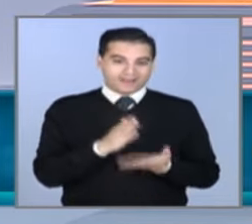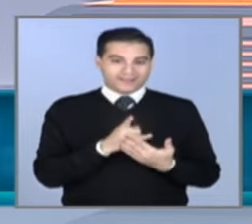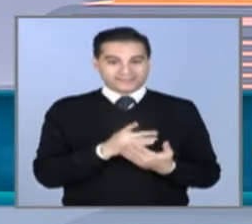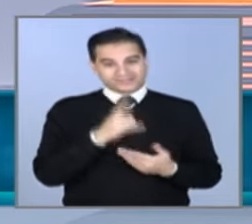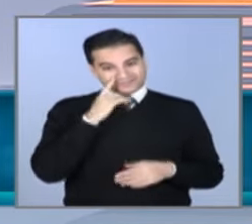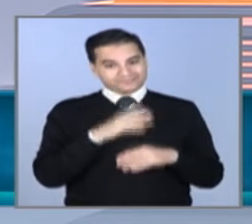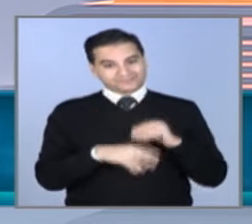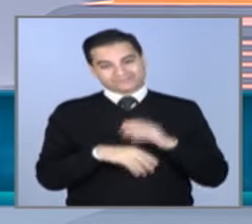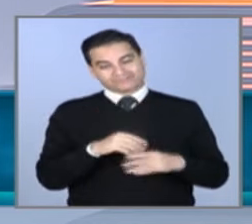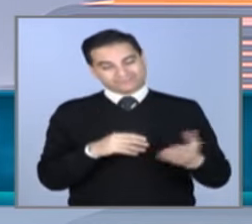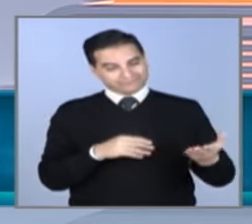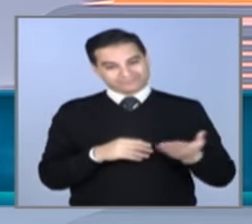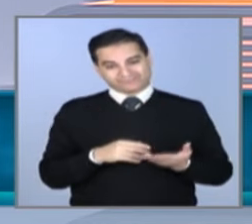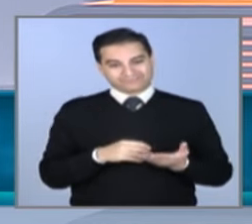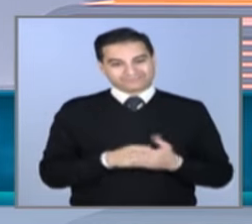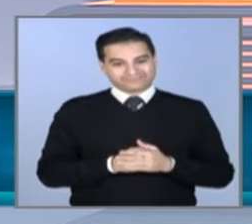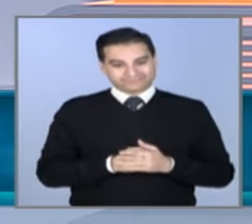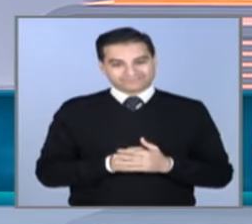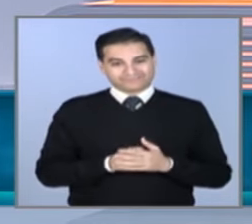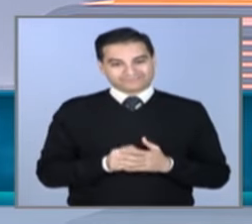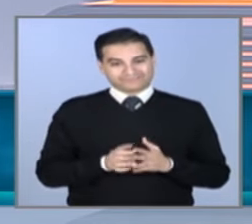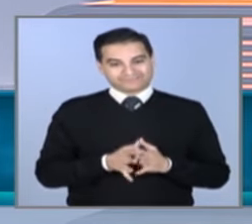معجزة. دوس على البزر.